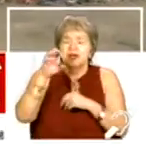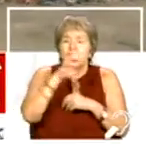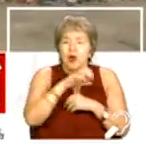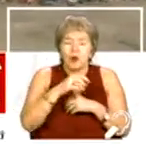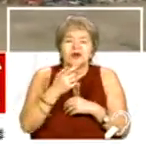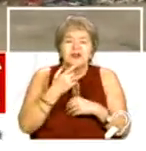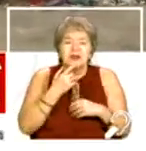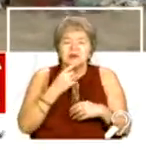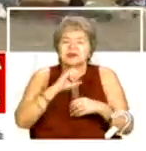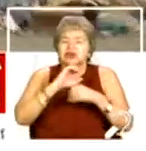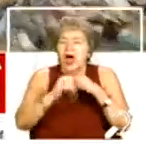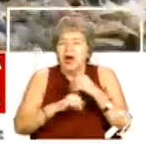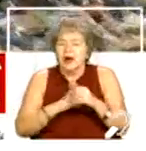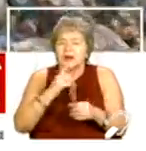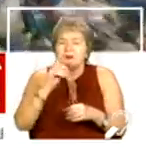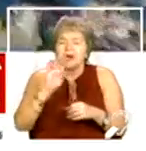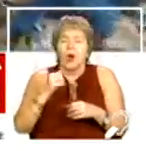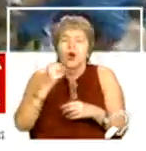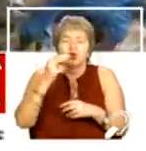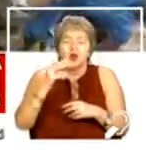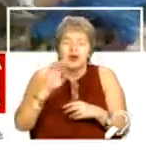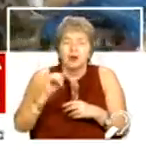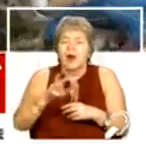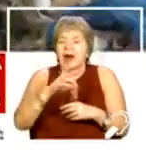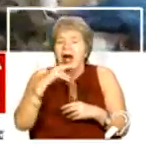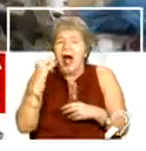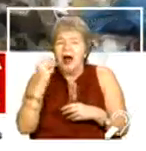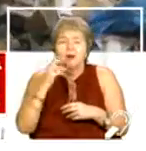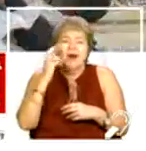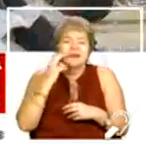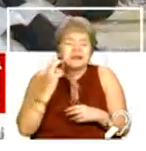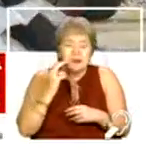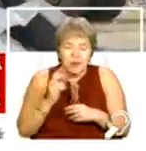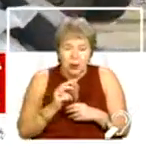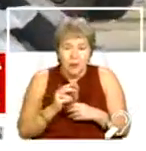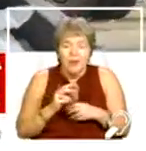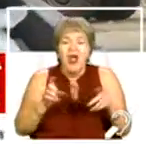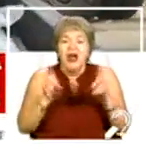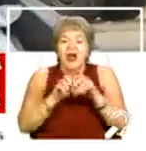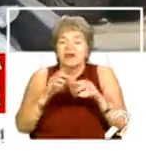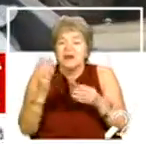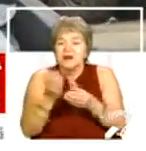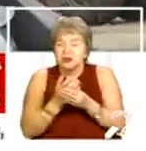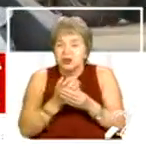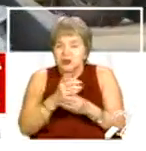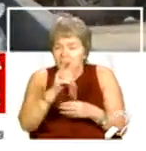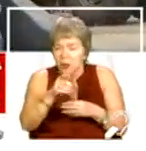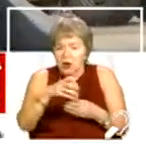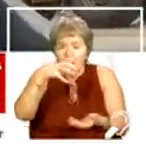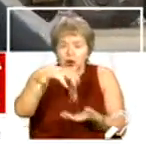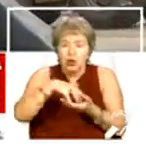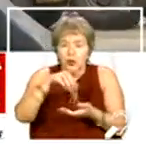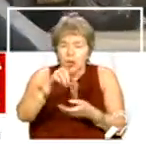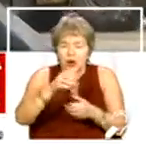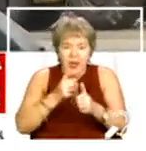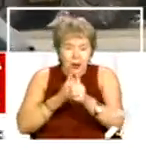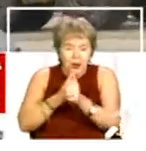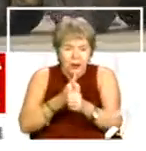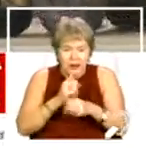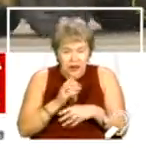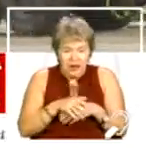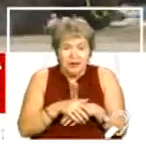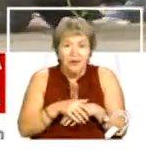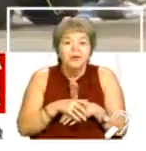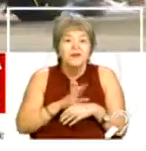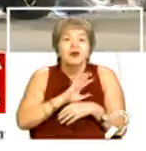precum Timiș, Arad, Bihor, Hunedoara, Alba sau Sibiu. Tot în acest dosar, tot această grupare este vizată. Pe parcursul cât a